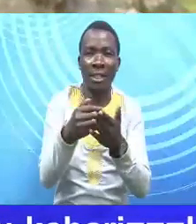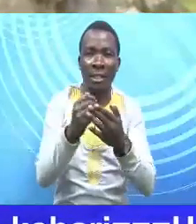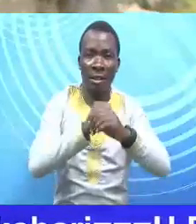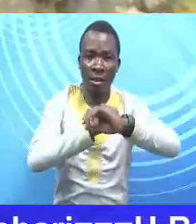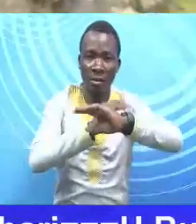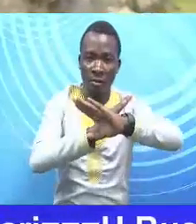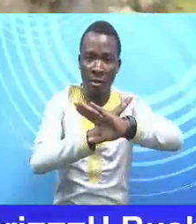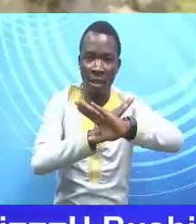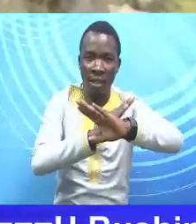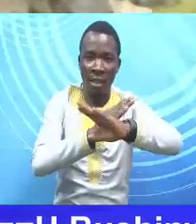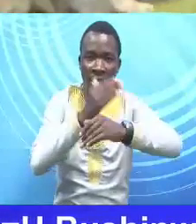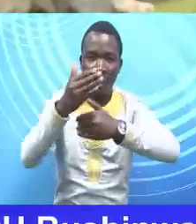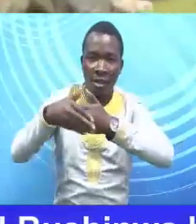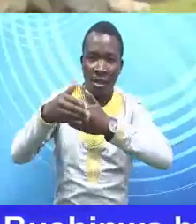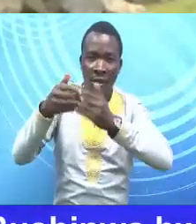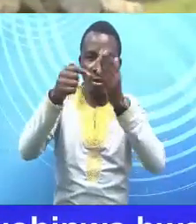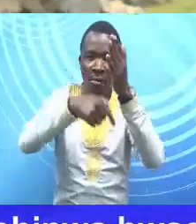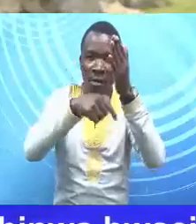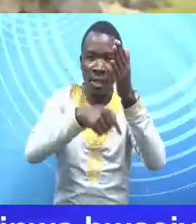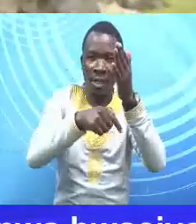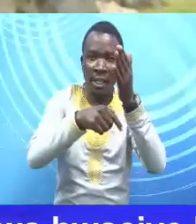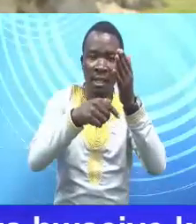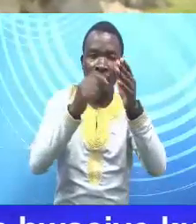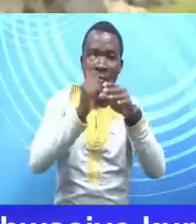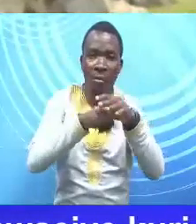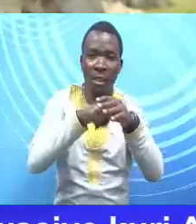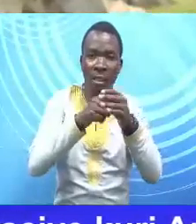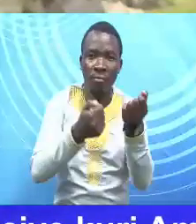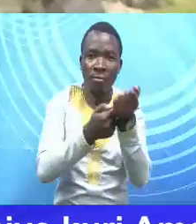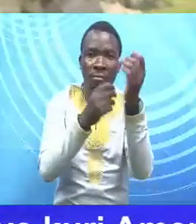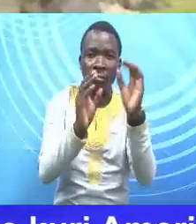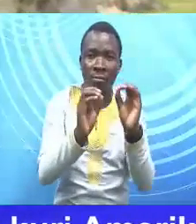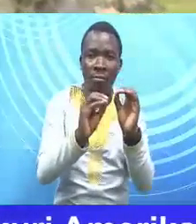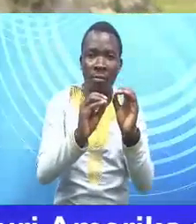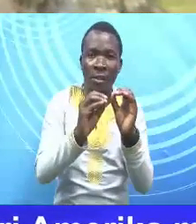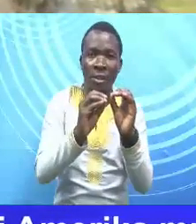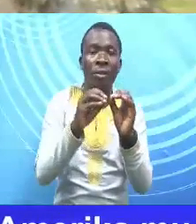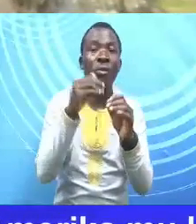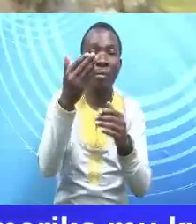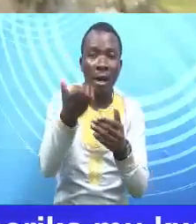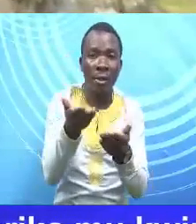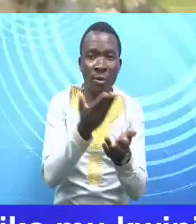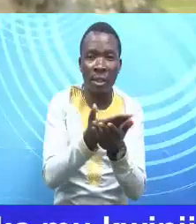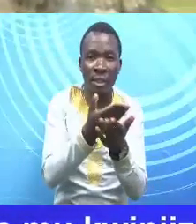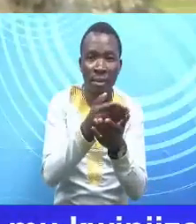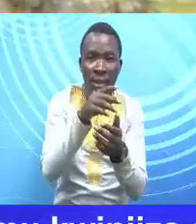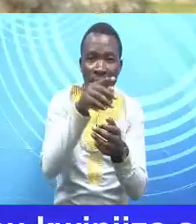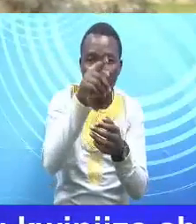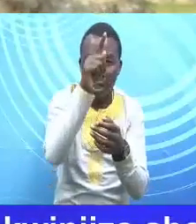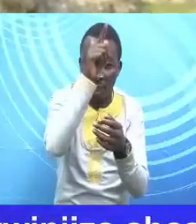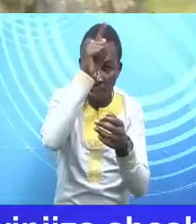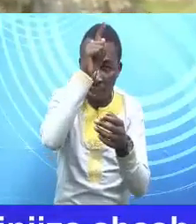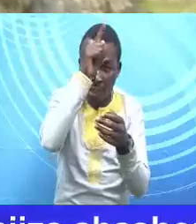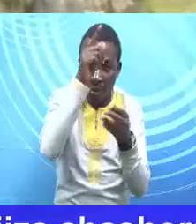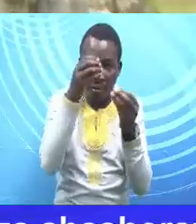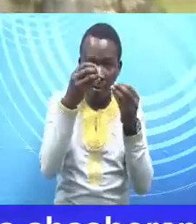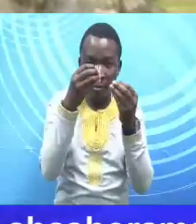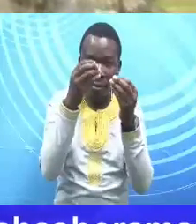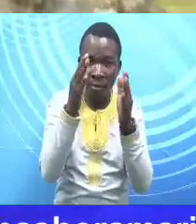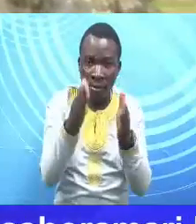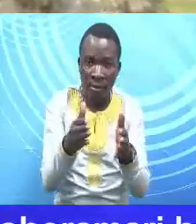kino cyobo mu gihe tutarabona ubutabazi bwo gusiga burundu, ndetse tugasaba abaturage gutanga amakuru ku gihe mu